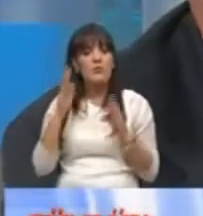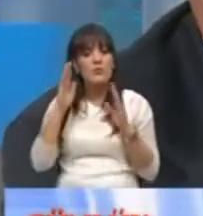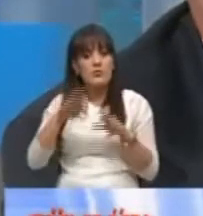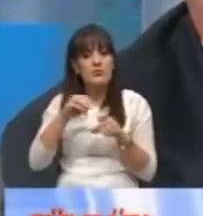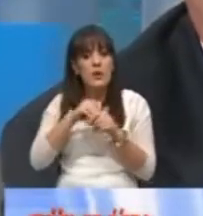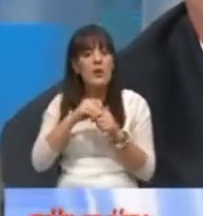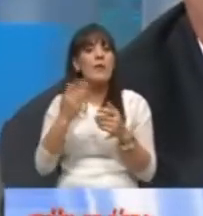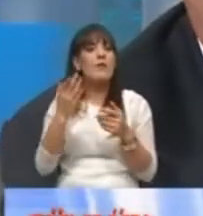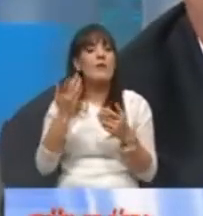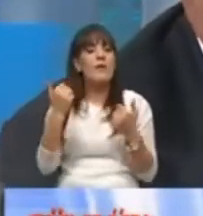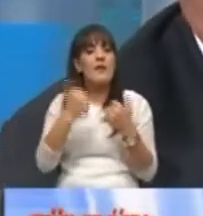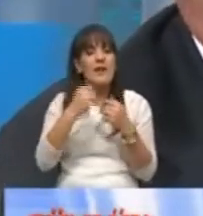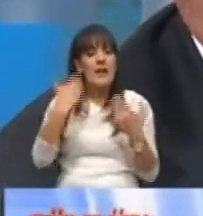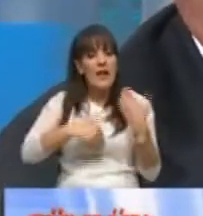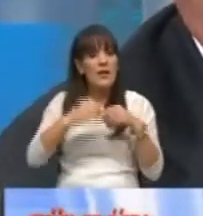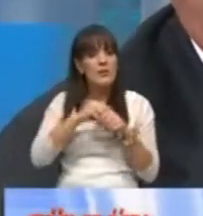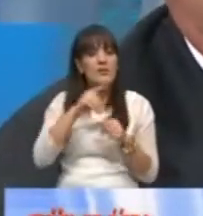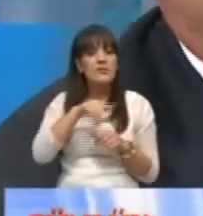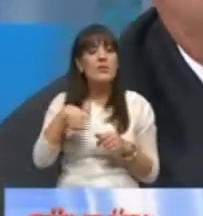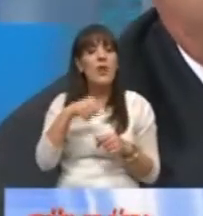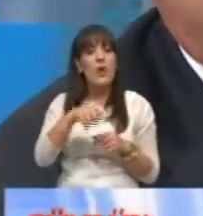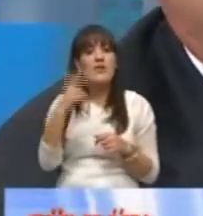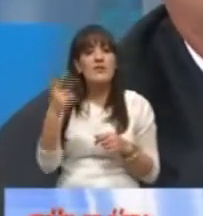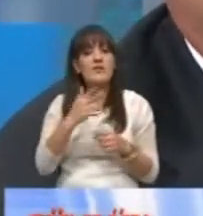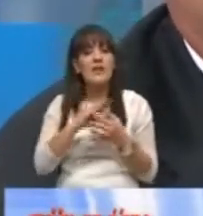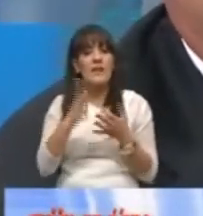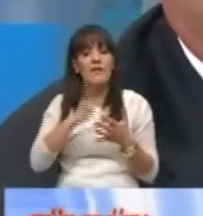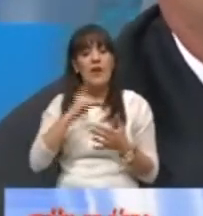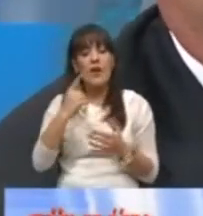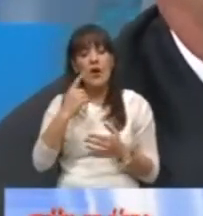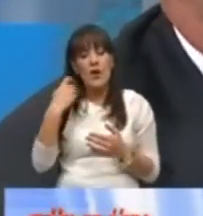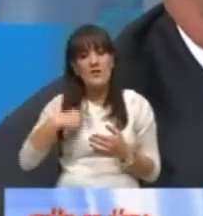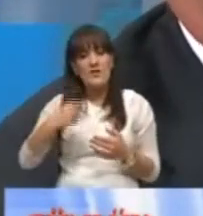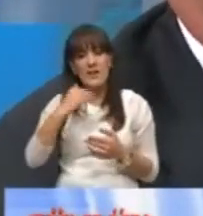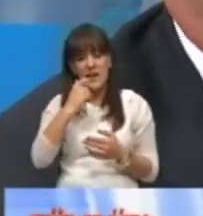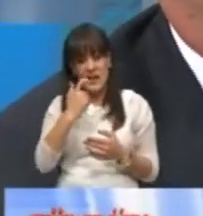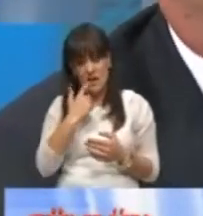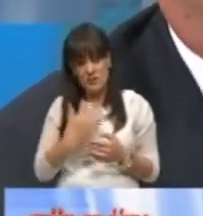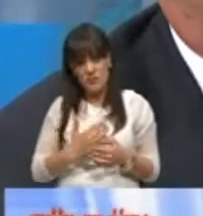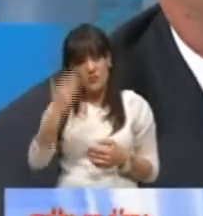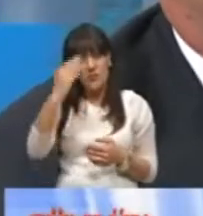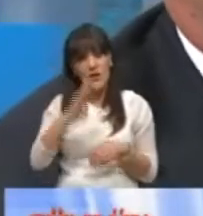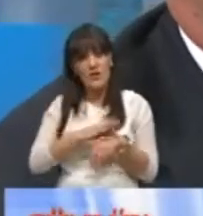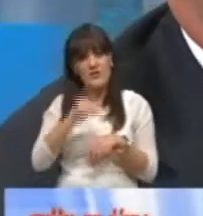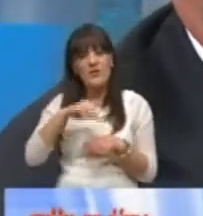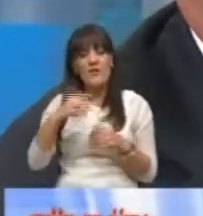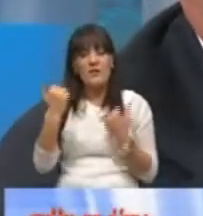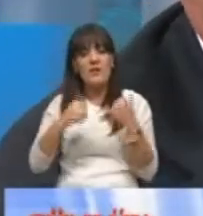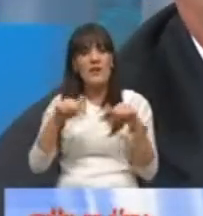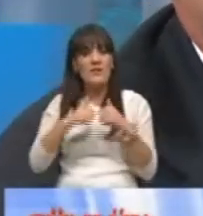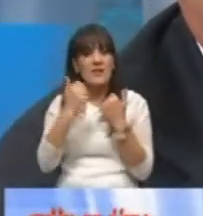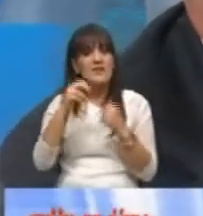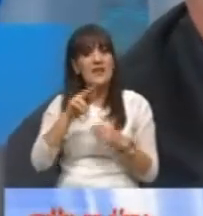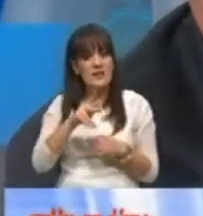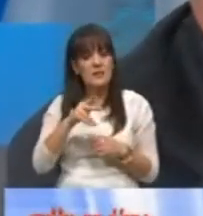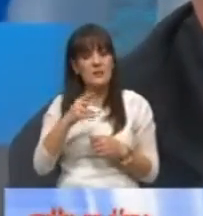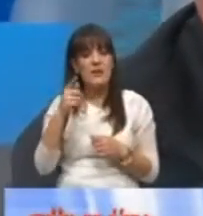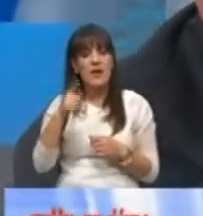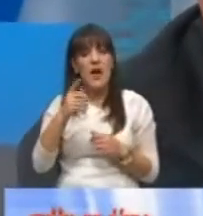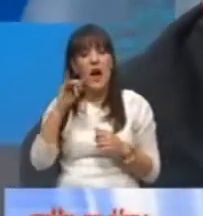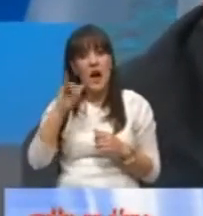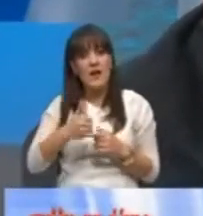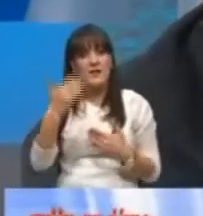travmanın şiddetiyle ilişkili bir durumdur. Özellikle ileri yaşlı hastalarda ya da trafik